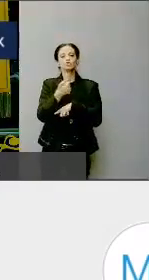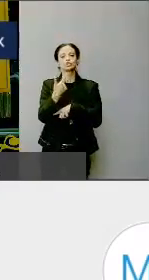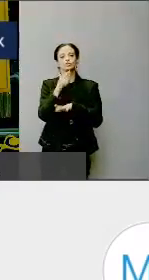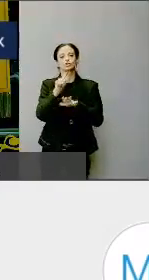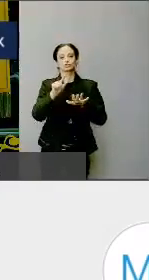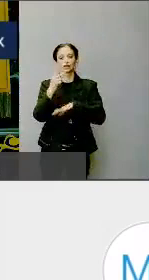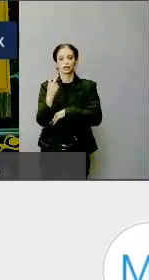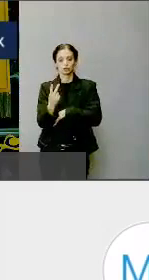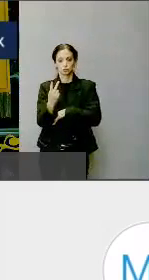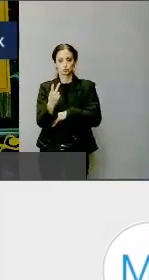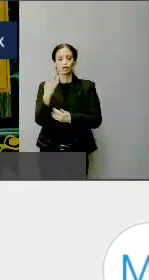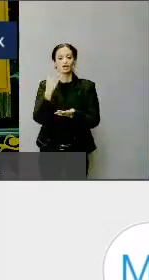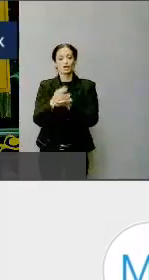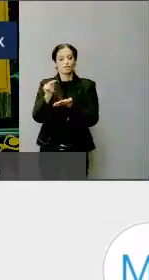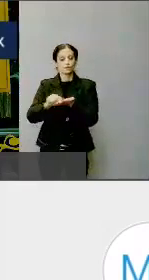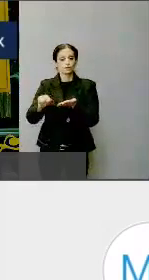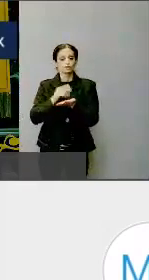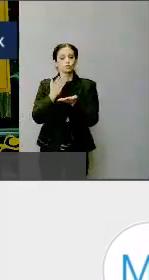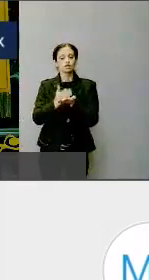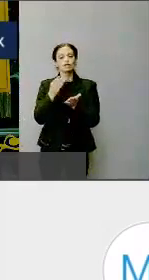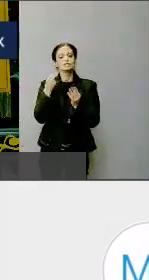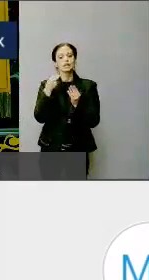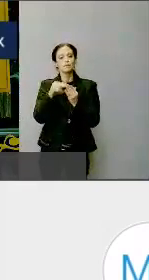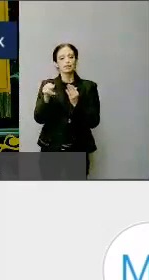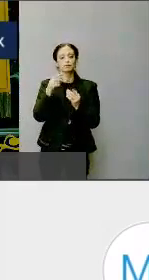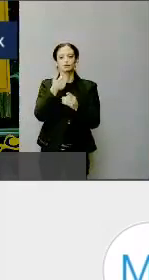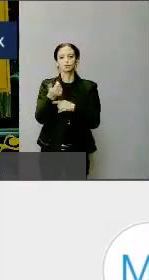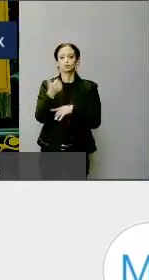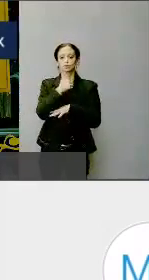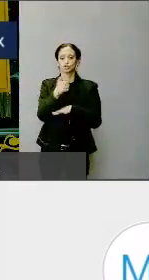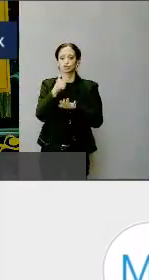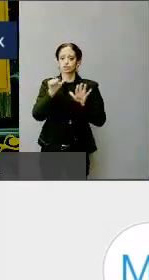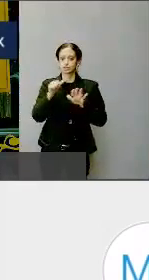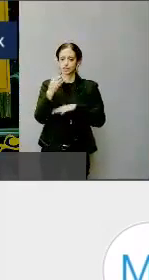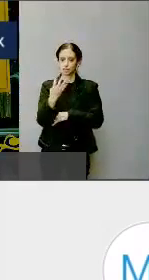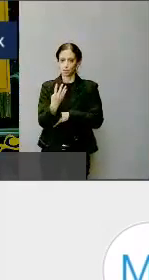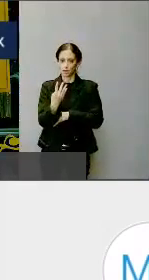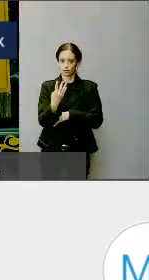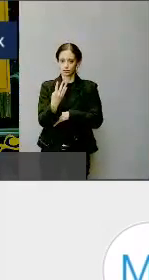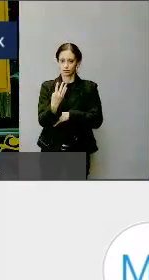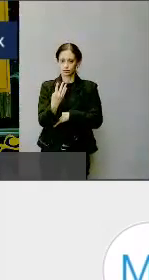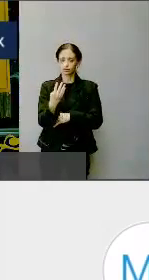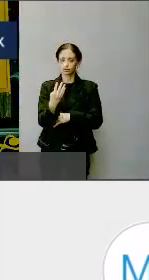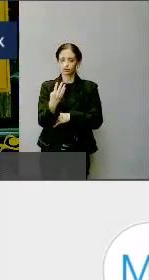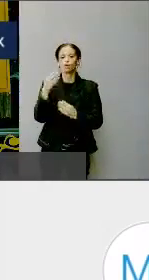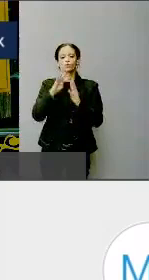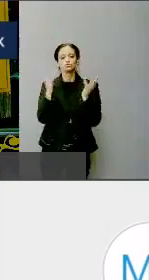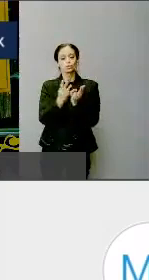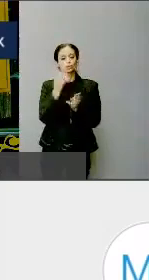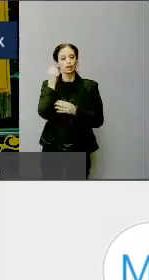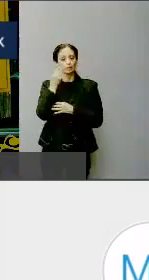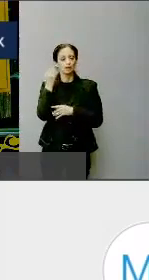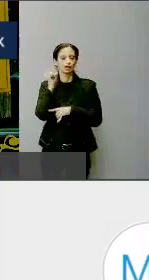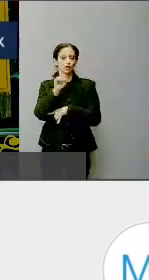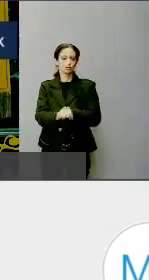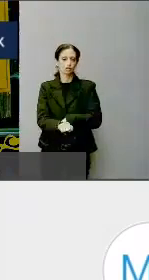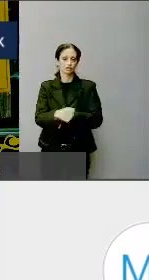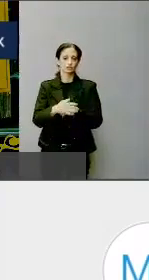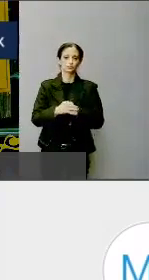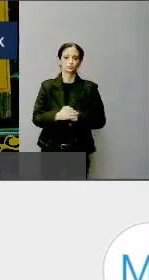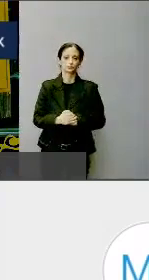in votazione ora l'emendamento numero 164 parere della giunta è contrario